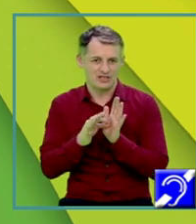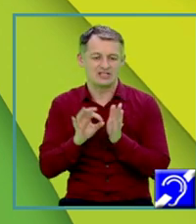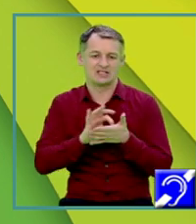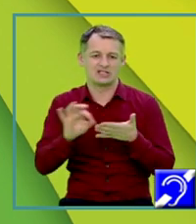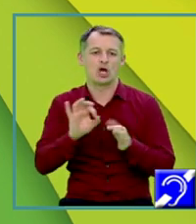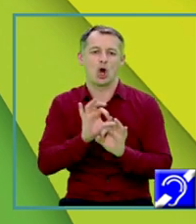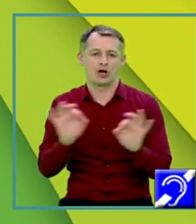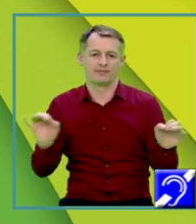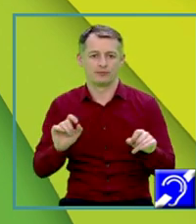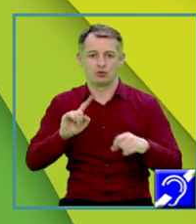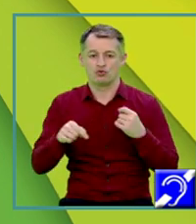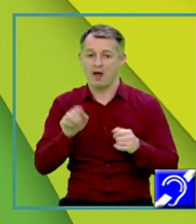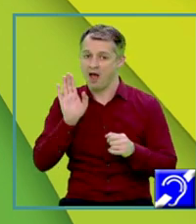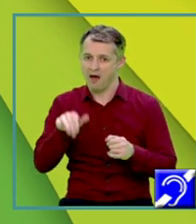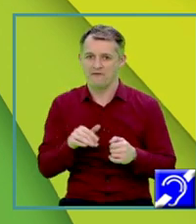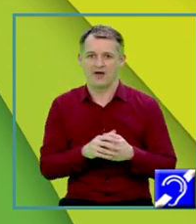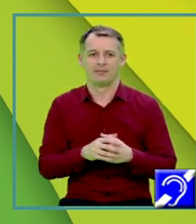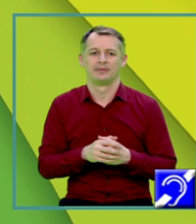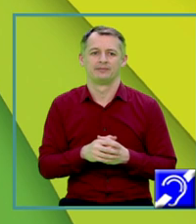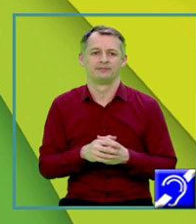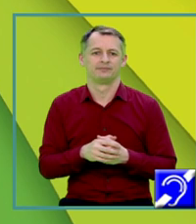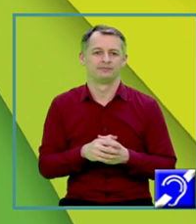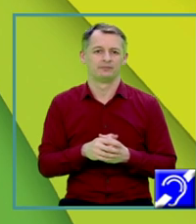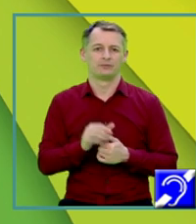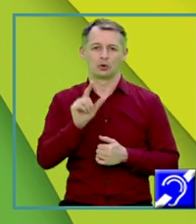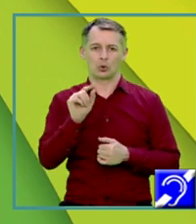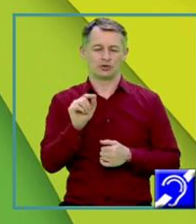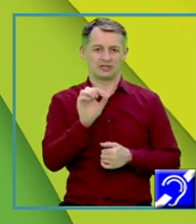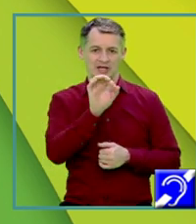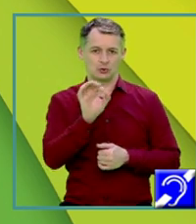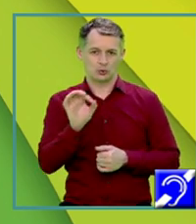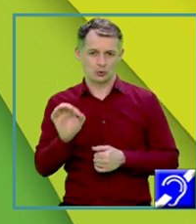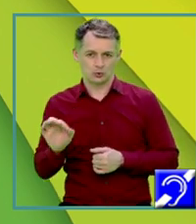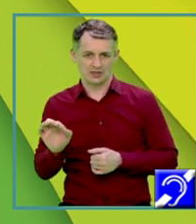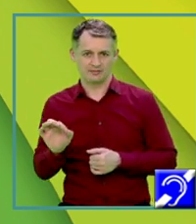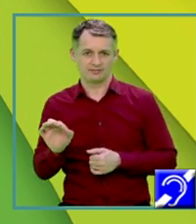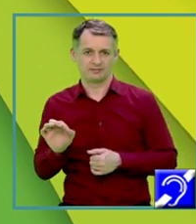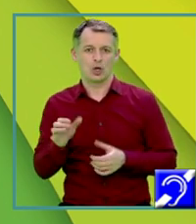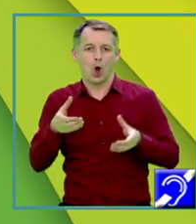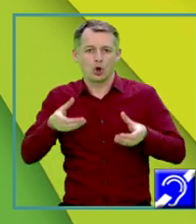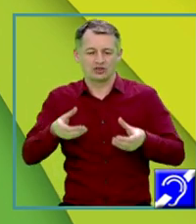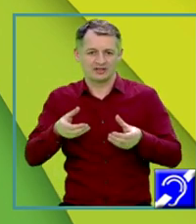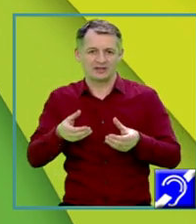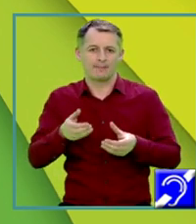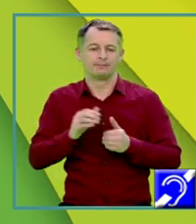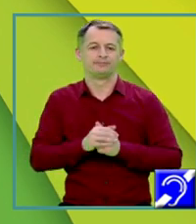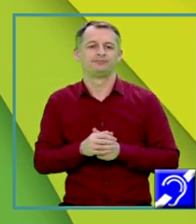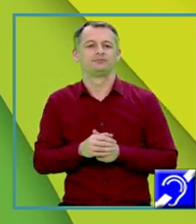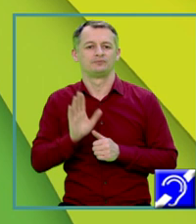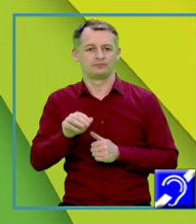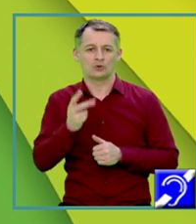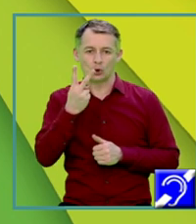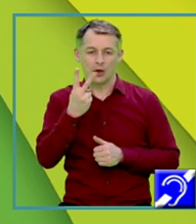corect. Avem concentrația procentuală masică 20%, avem volumul de 2 litri